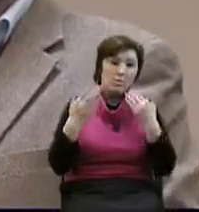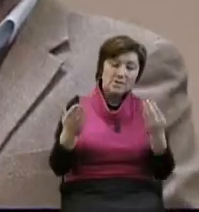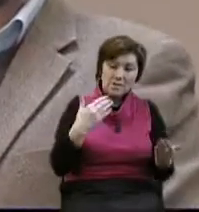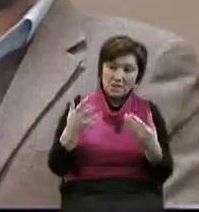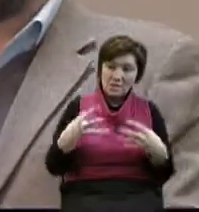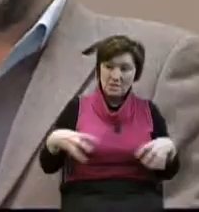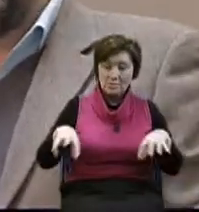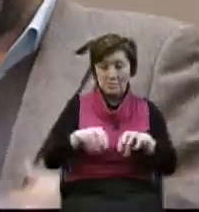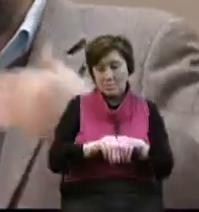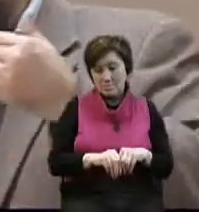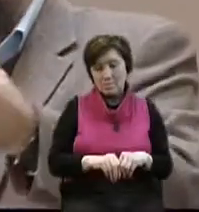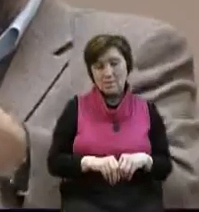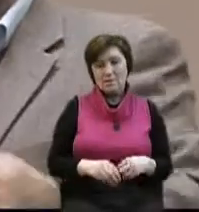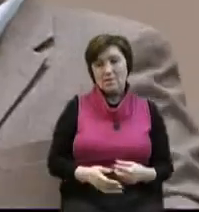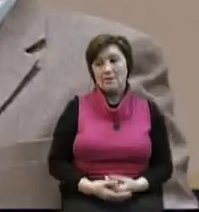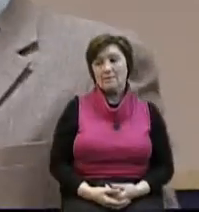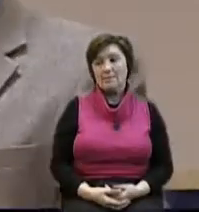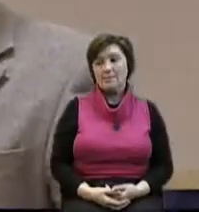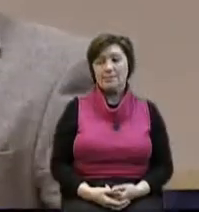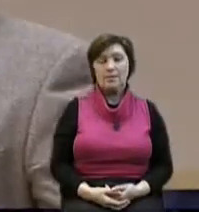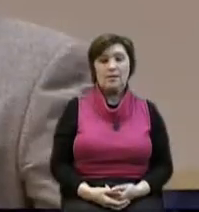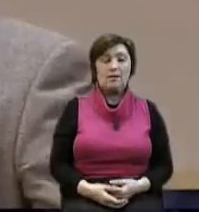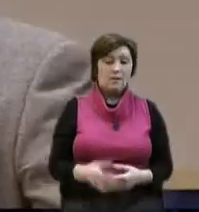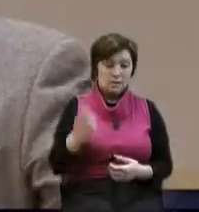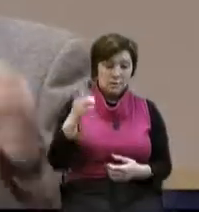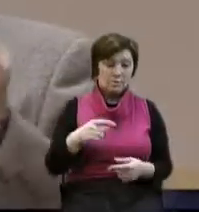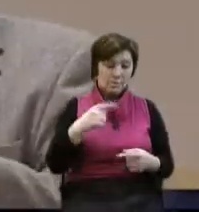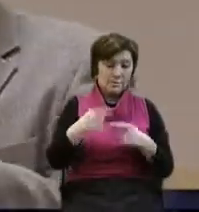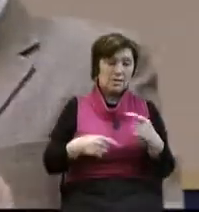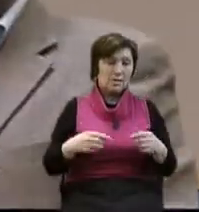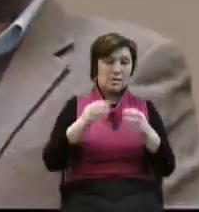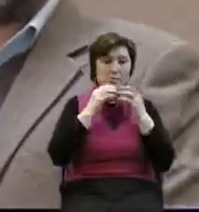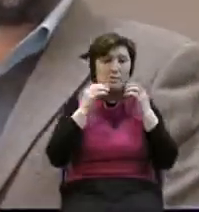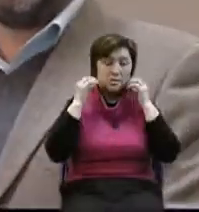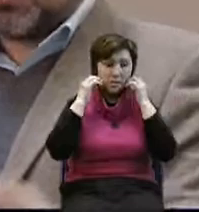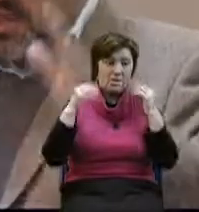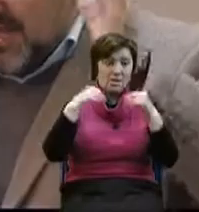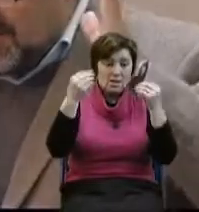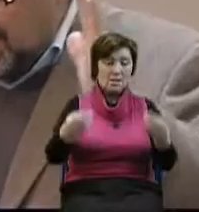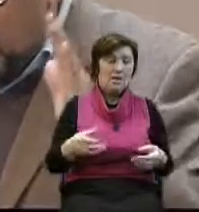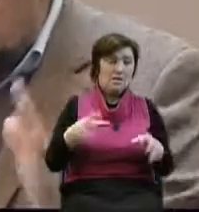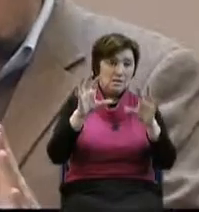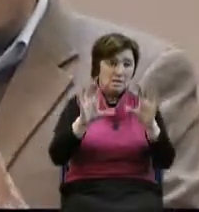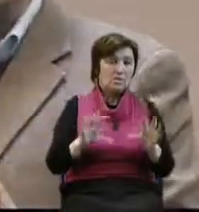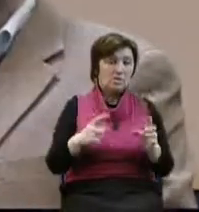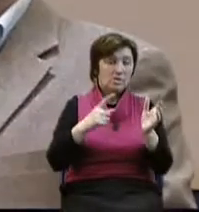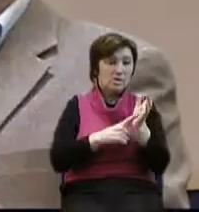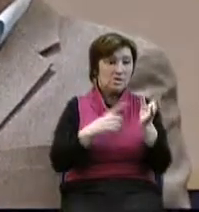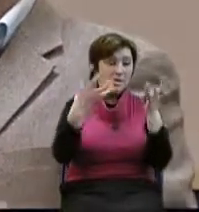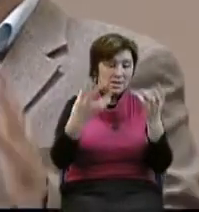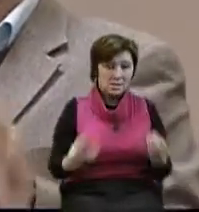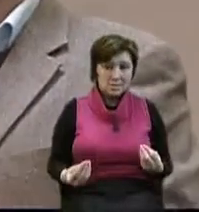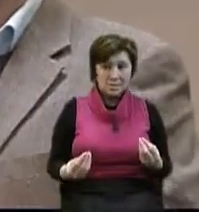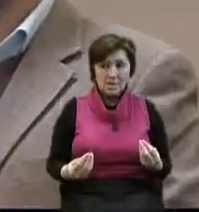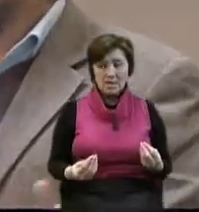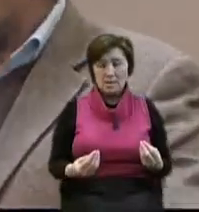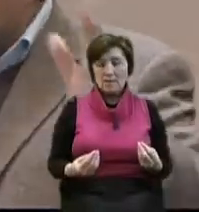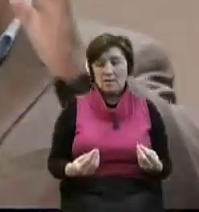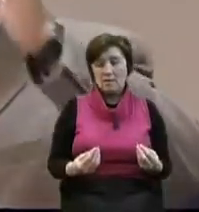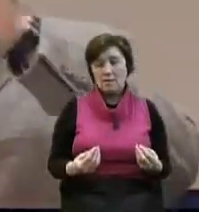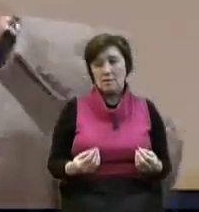как Господь через Моисея дал этот закон израильскому народу. 6 дней Господь сотворил небо и